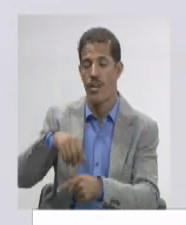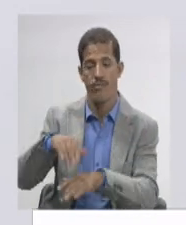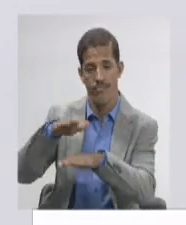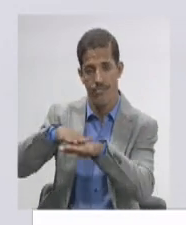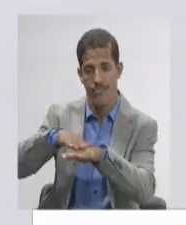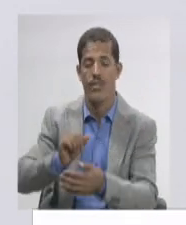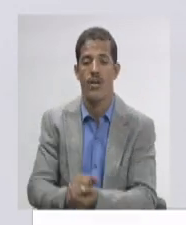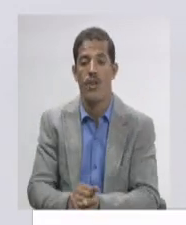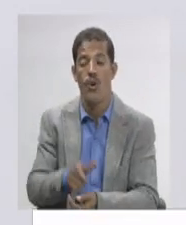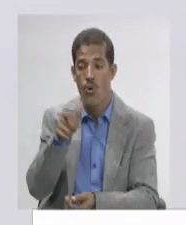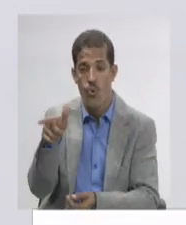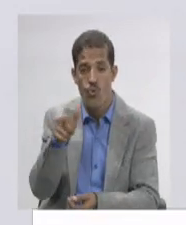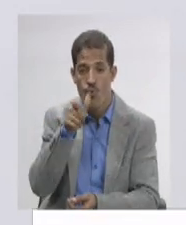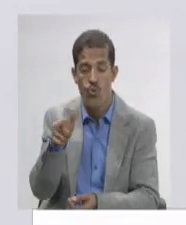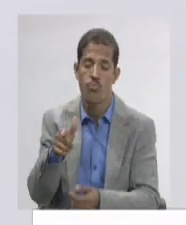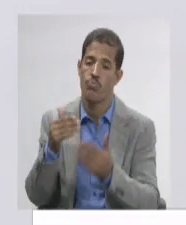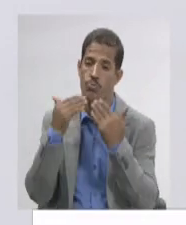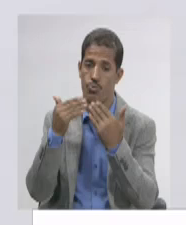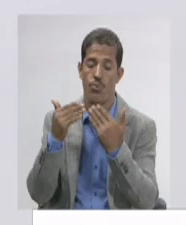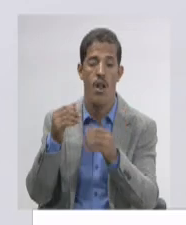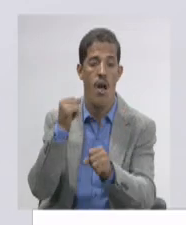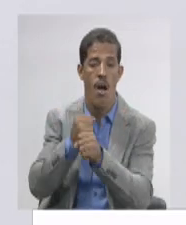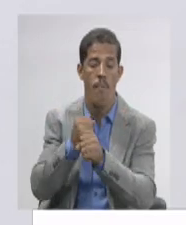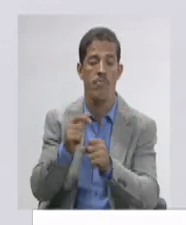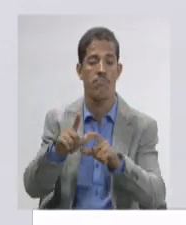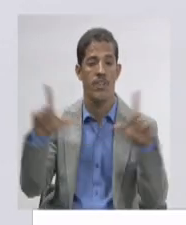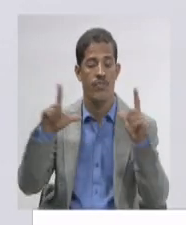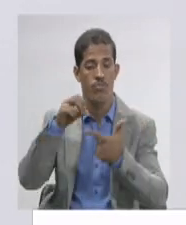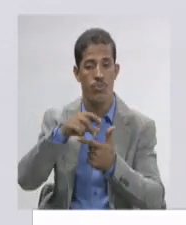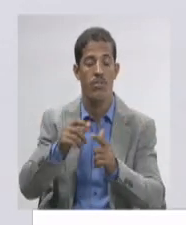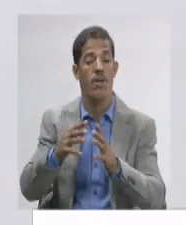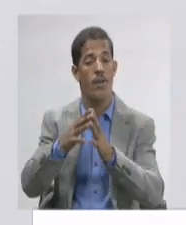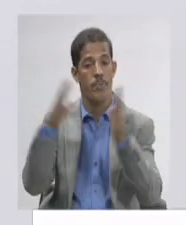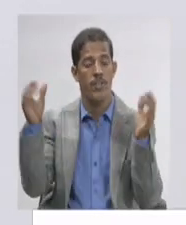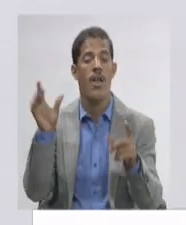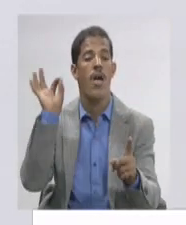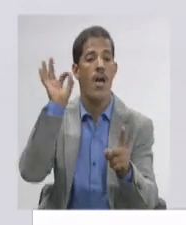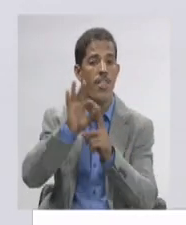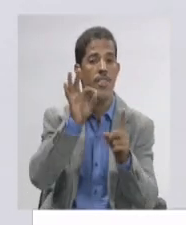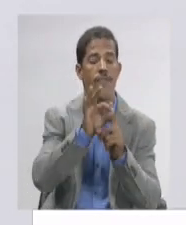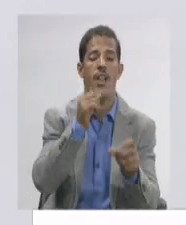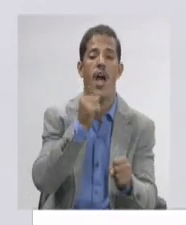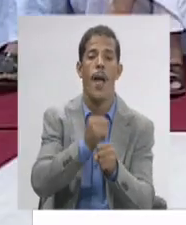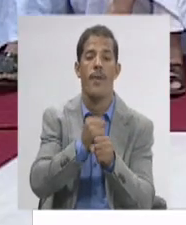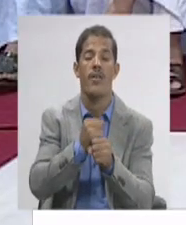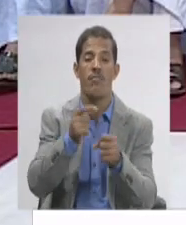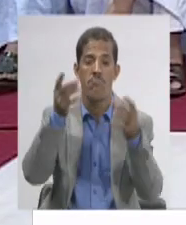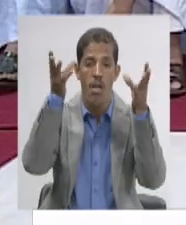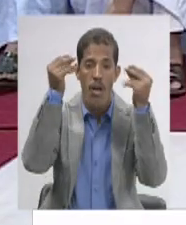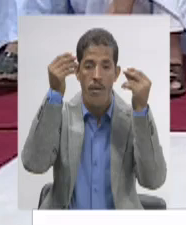على جهودها الجباره وعملها الدؤوب خدمه للفعل العلمي